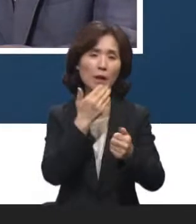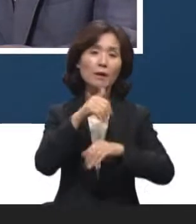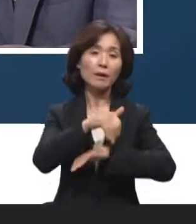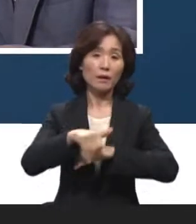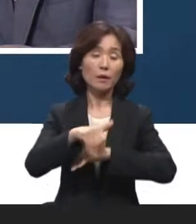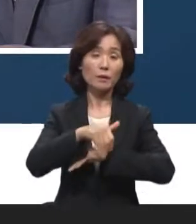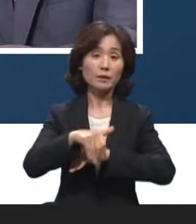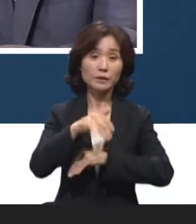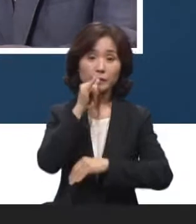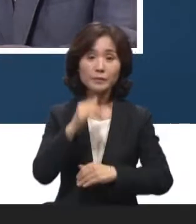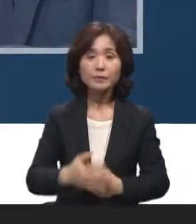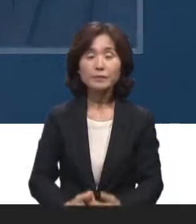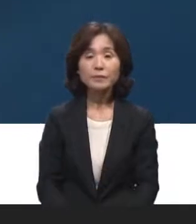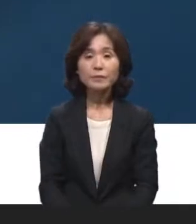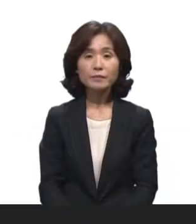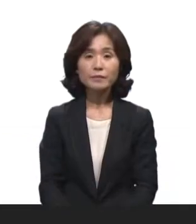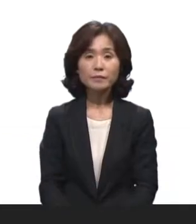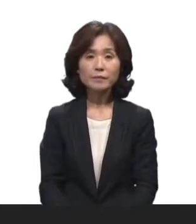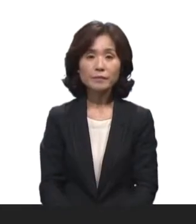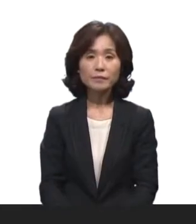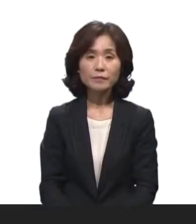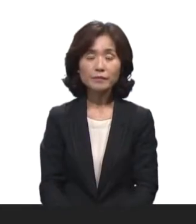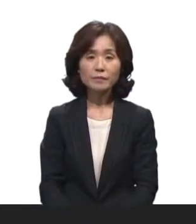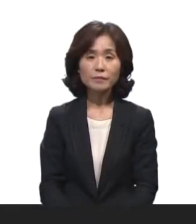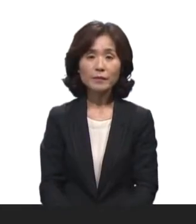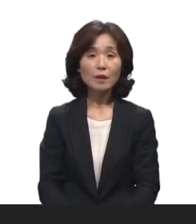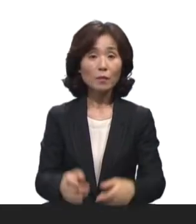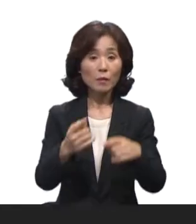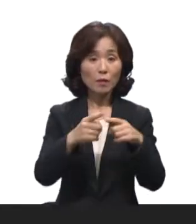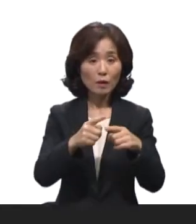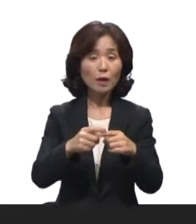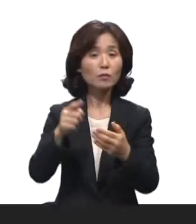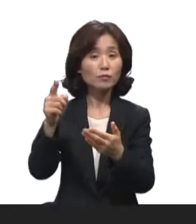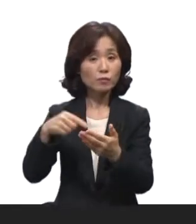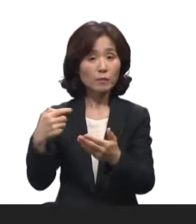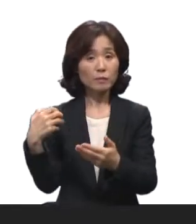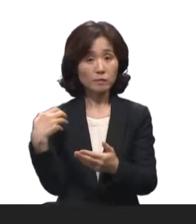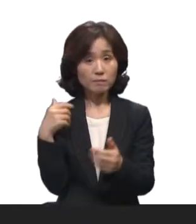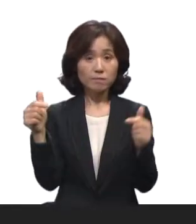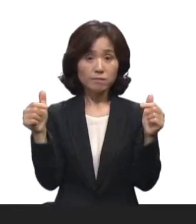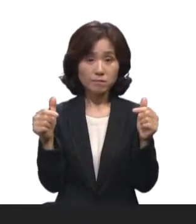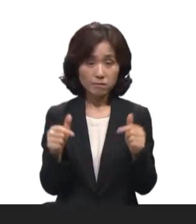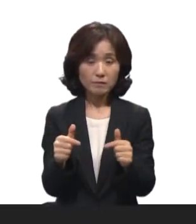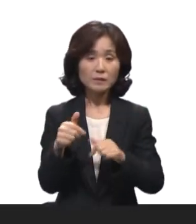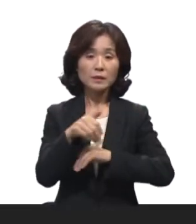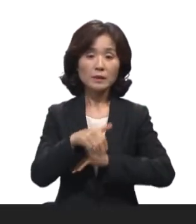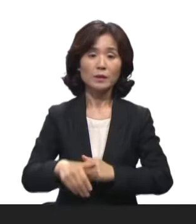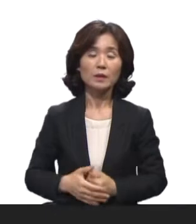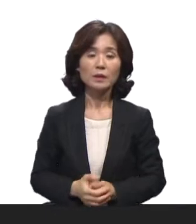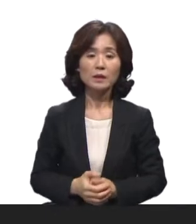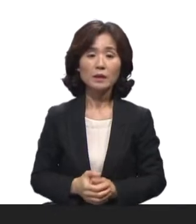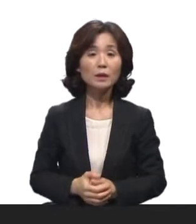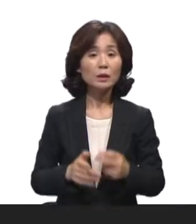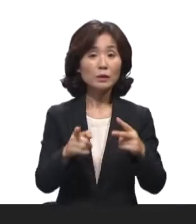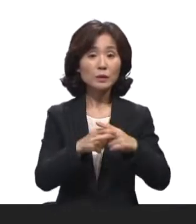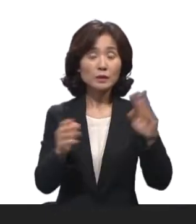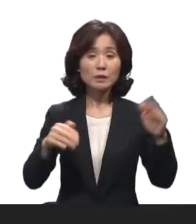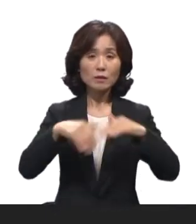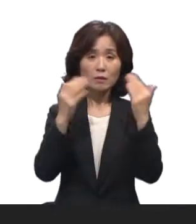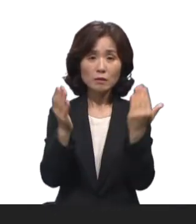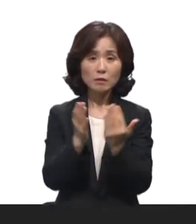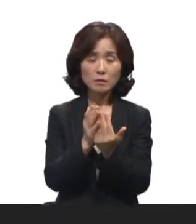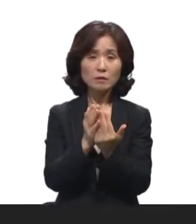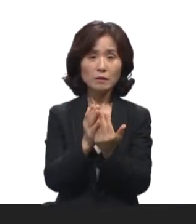그렇게 꽃이라 되었습니다 평가와 출석 부담도 완화하기로 했습니다 초등학교는 전학년